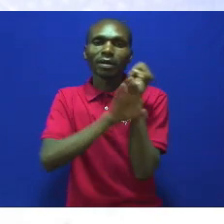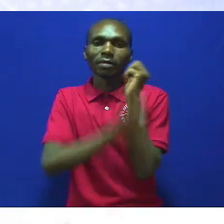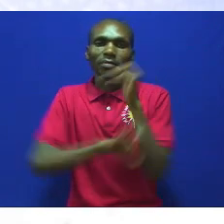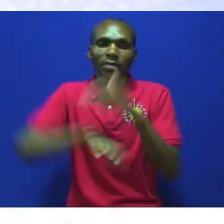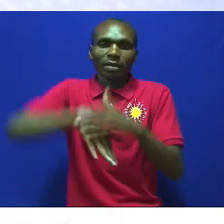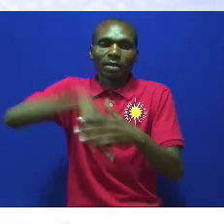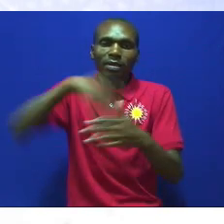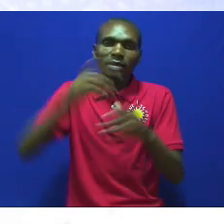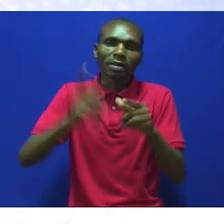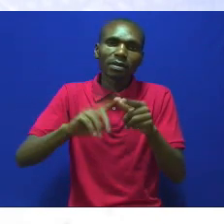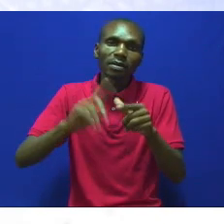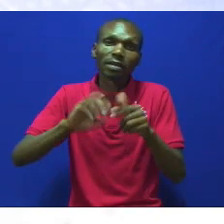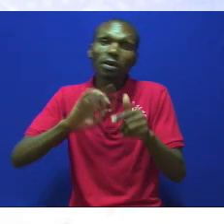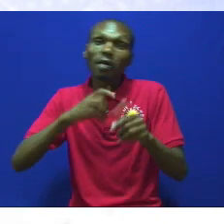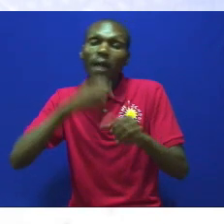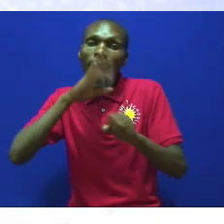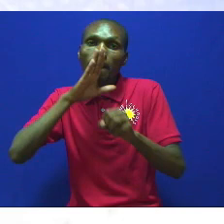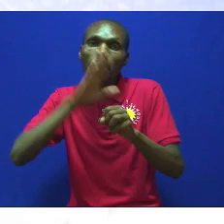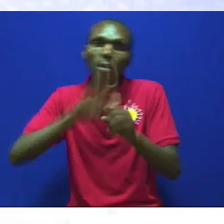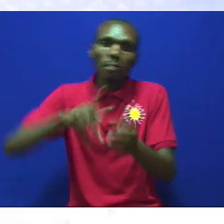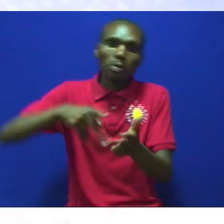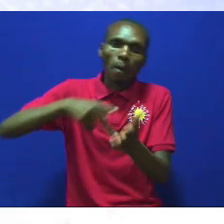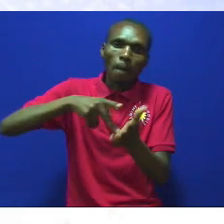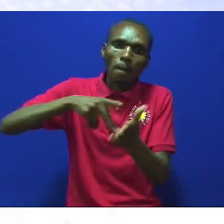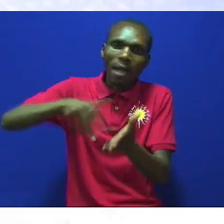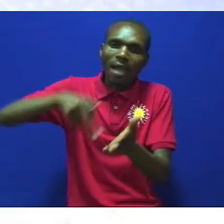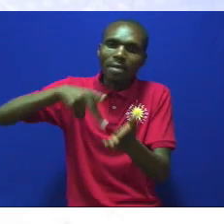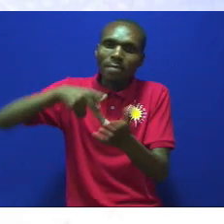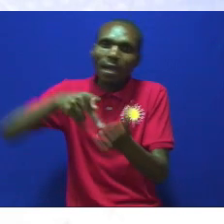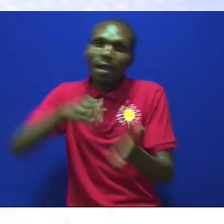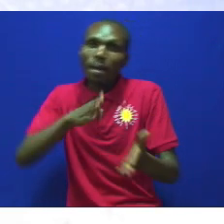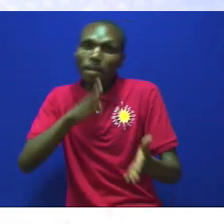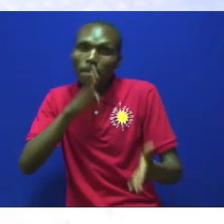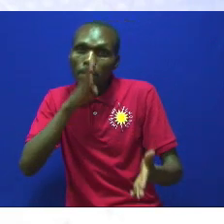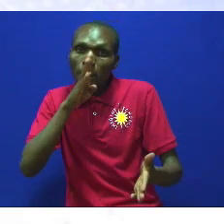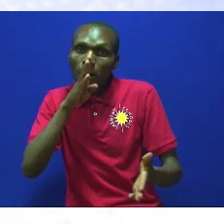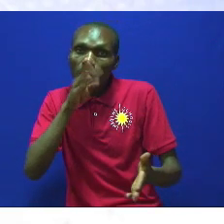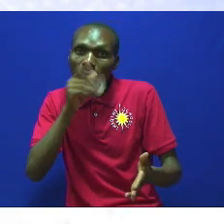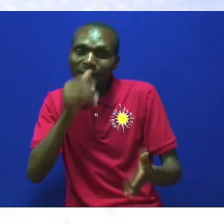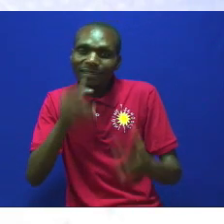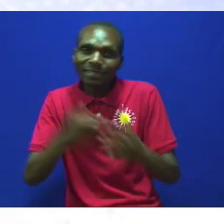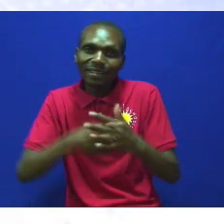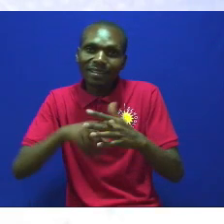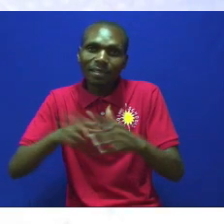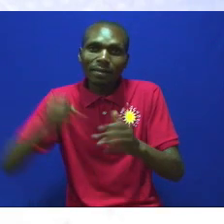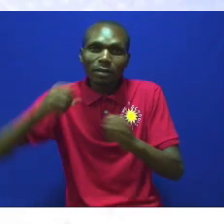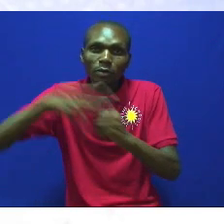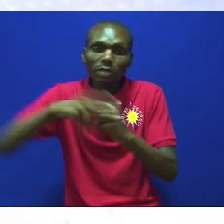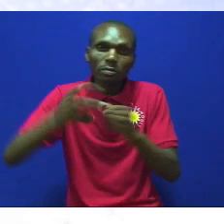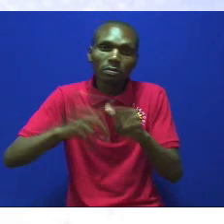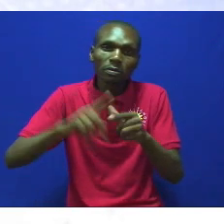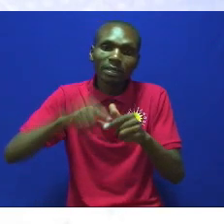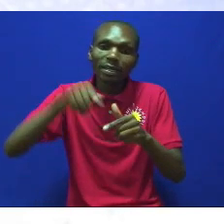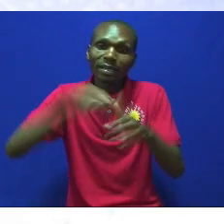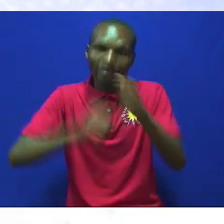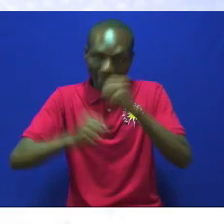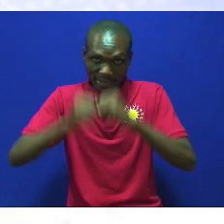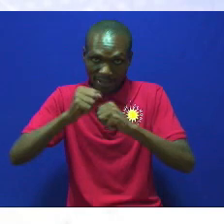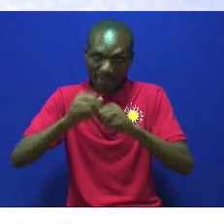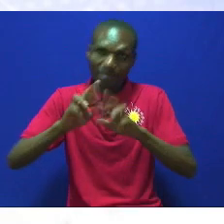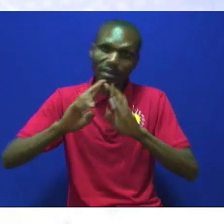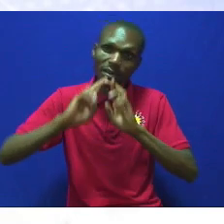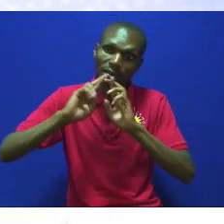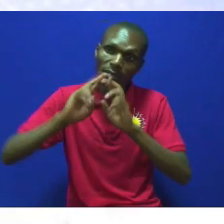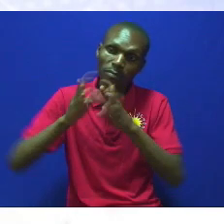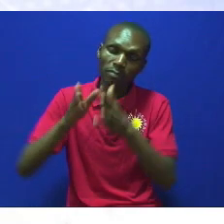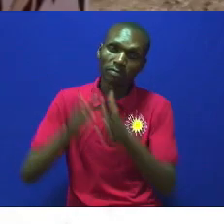go alieira uchaka guwaka na chibesa chia makabeso, uchaka umutinyo iga uikumina kabere uwo mwako yiga. Orobati